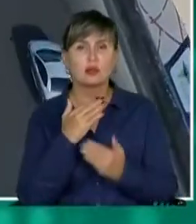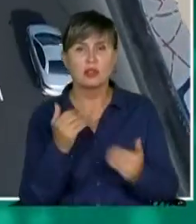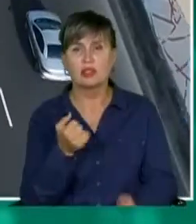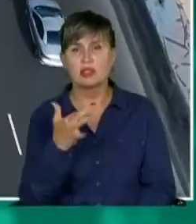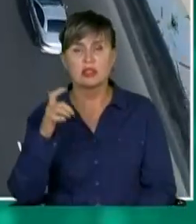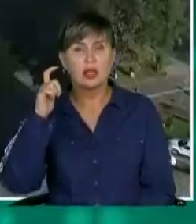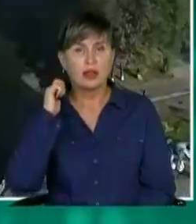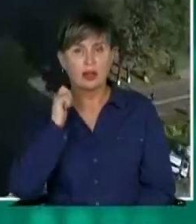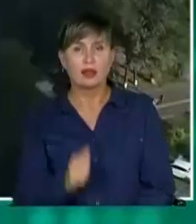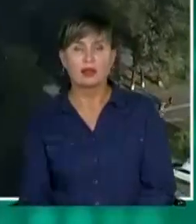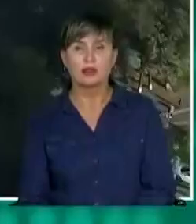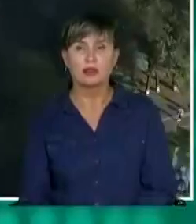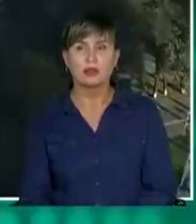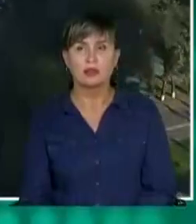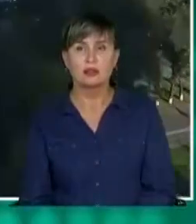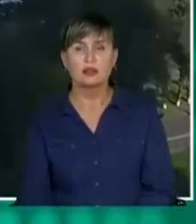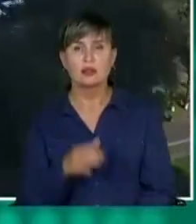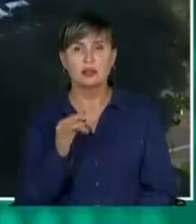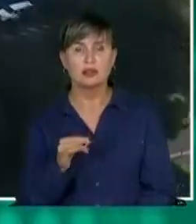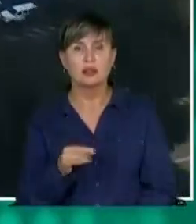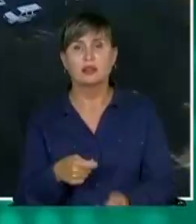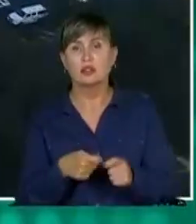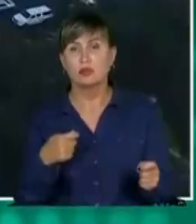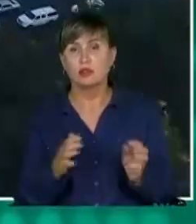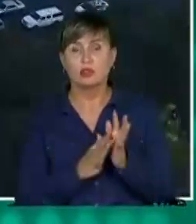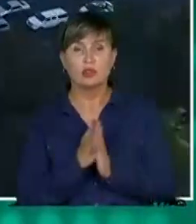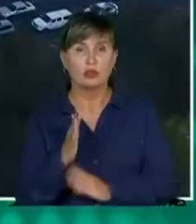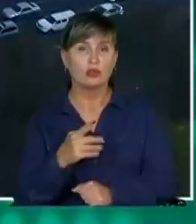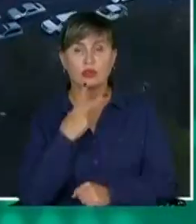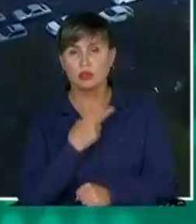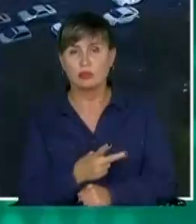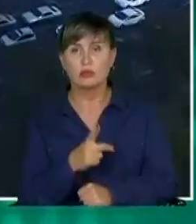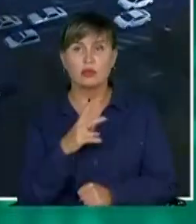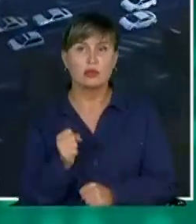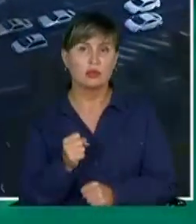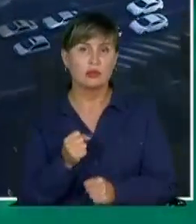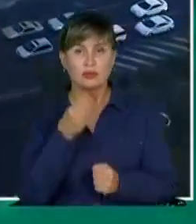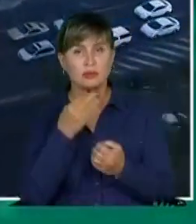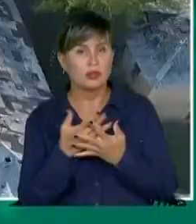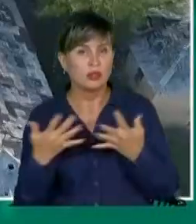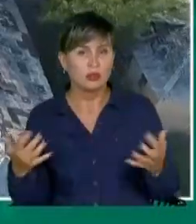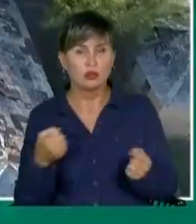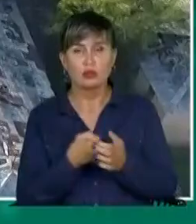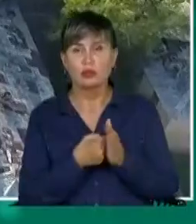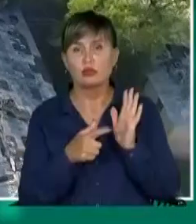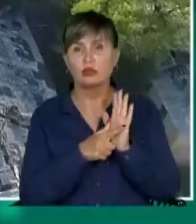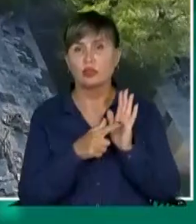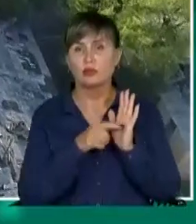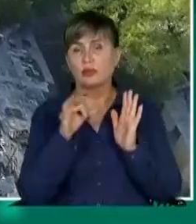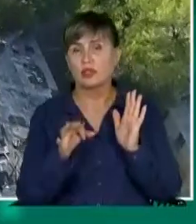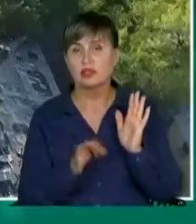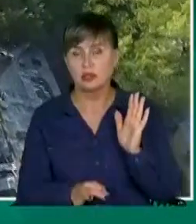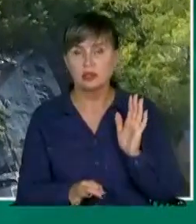лет. В частности, замедление роста цен отмечается на продовольственные товары до более 7%,